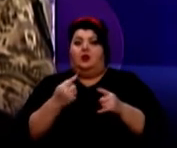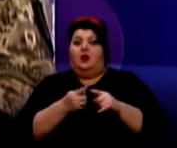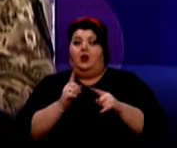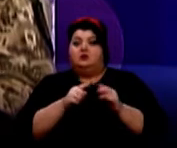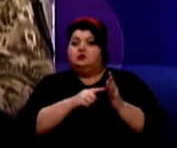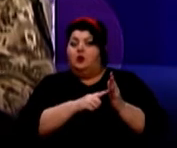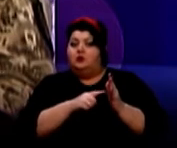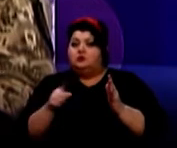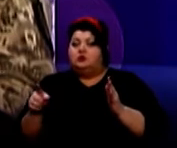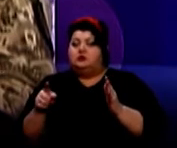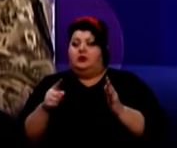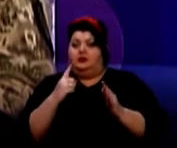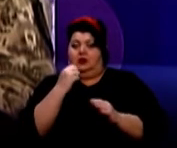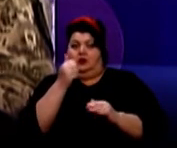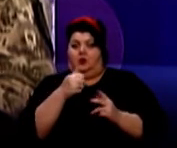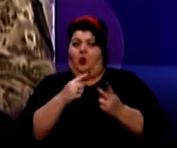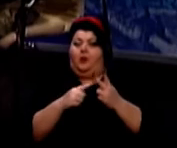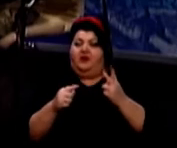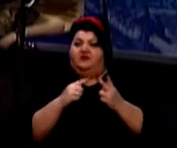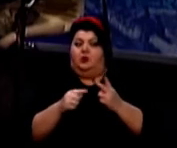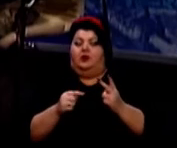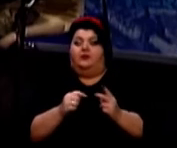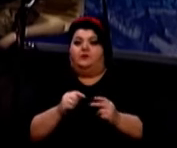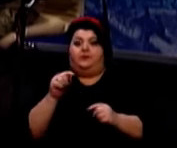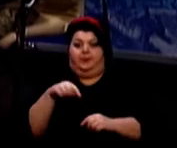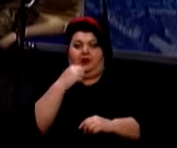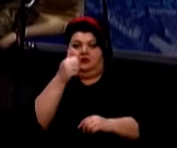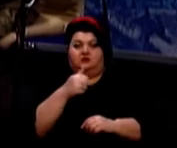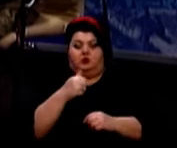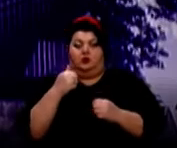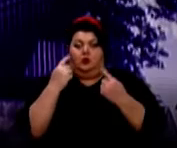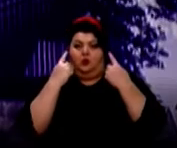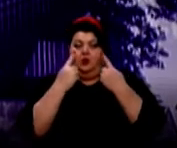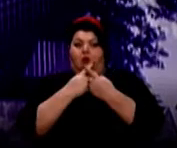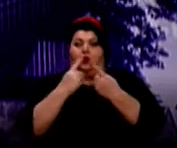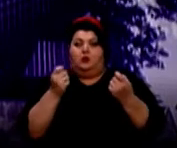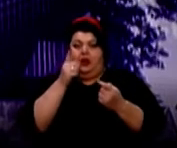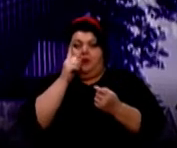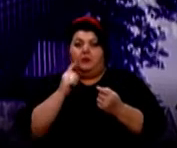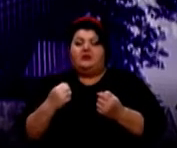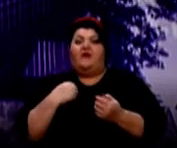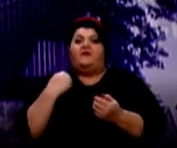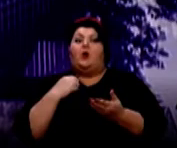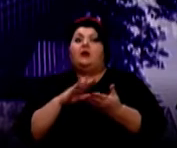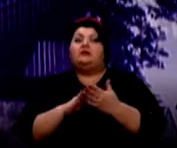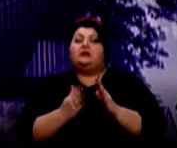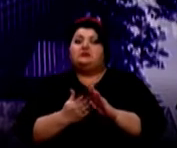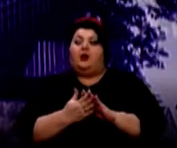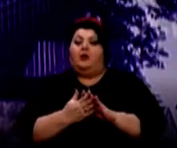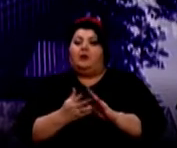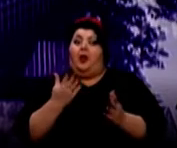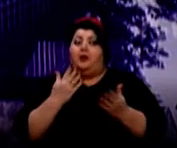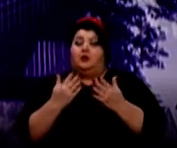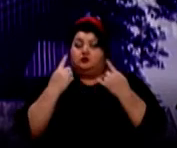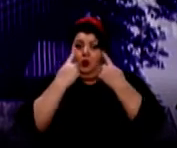року півтора. Цього року в Україні оголошували на місяць воєнний стан. Якщо оголошений воєнний стан,